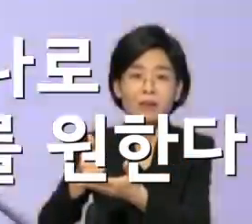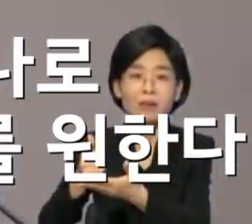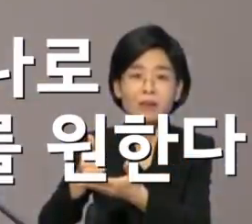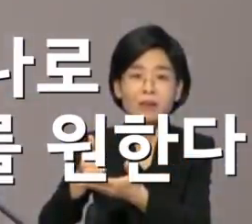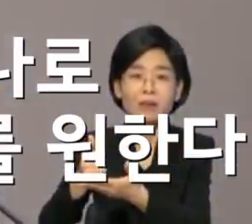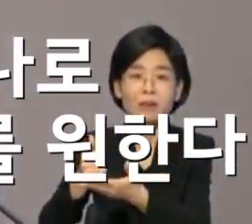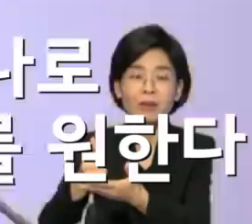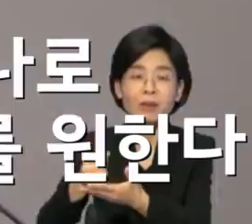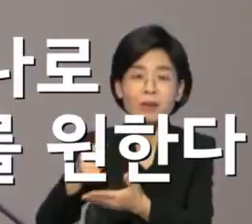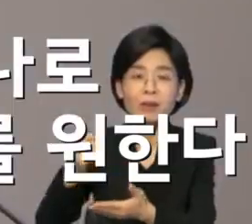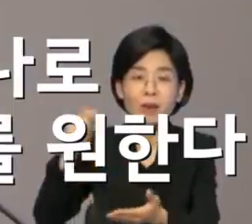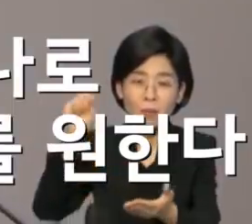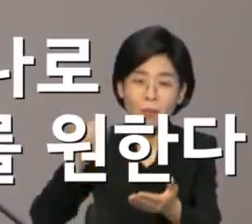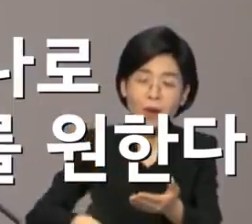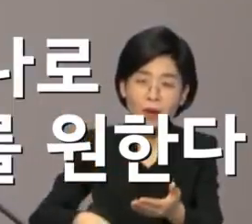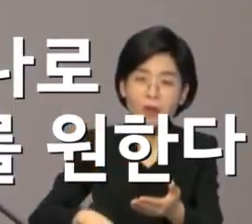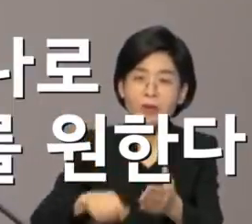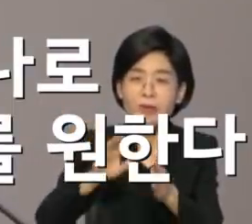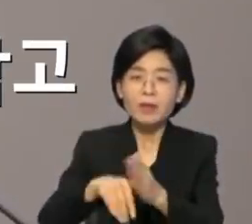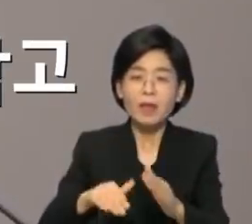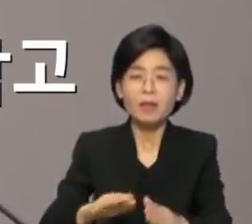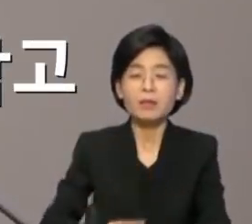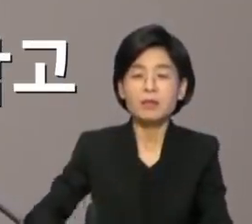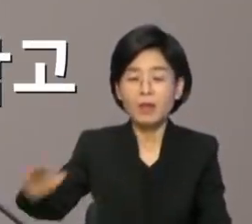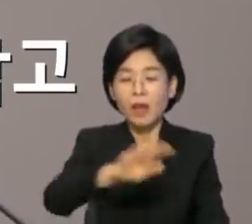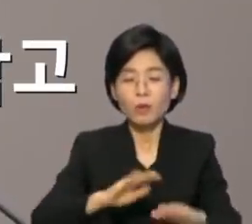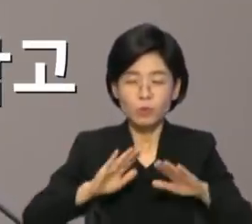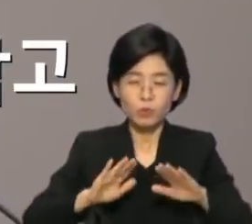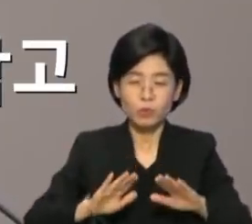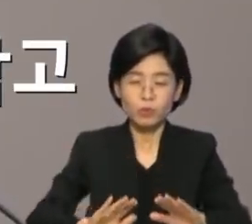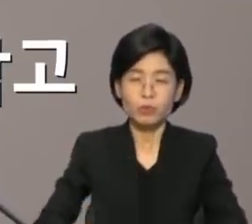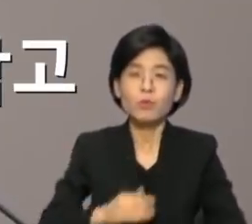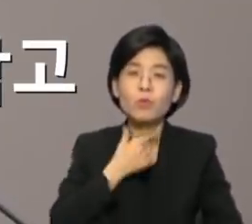다 조용해지는 그런 의회를 원합니다. 우리가